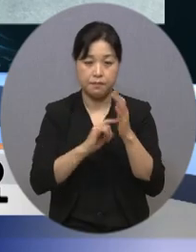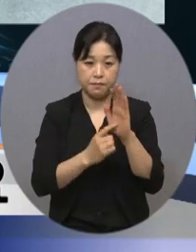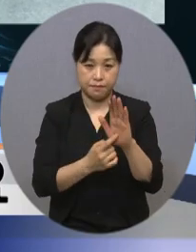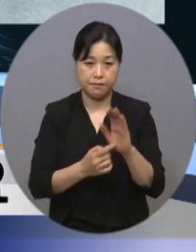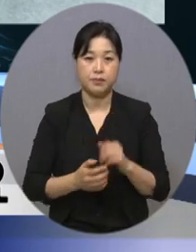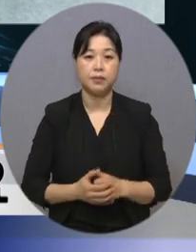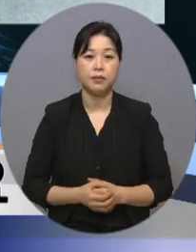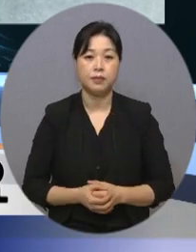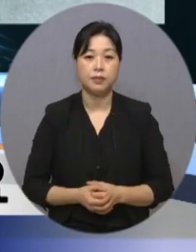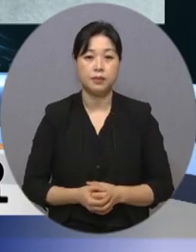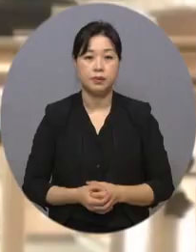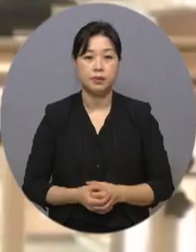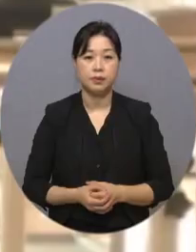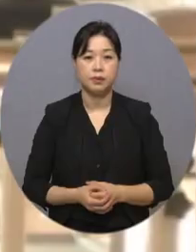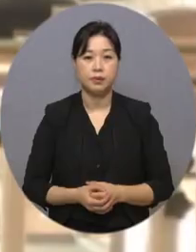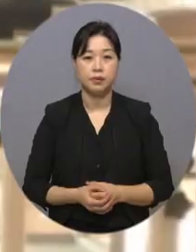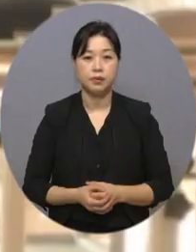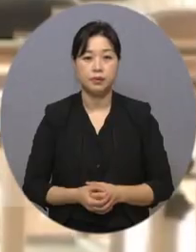들어봤습니다